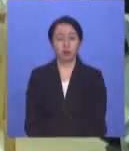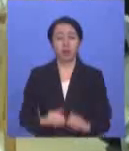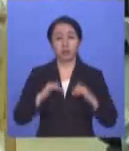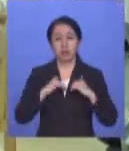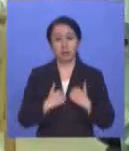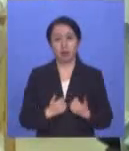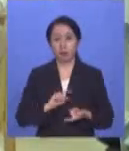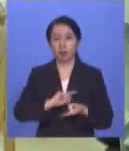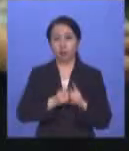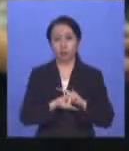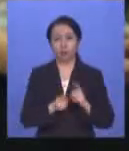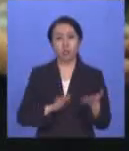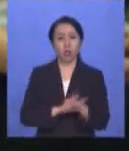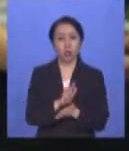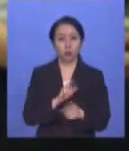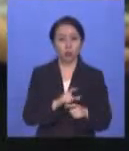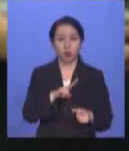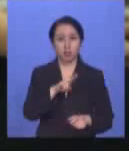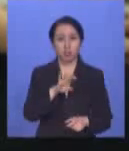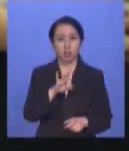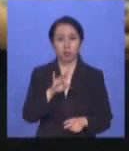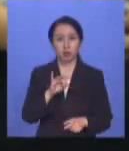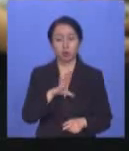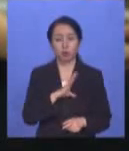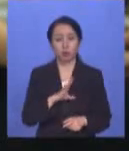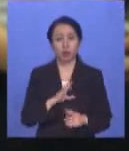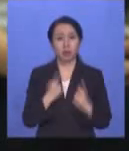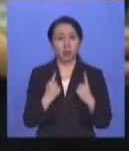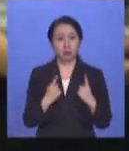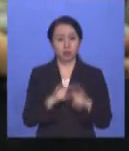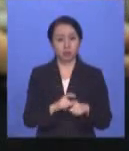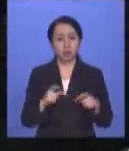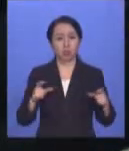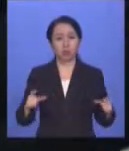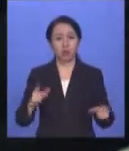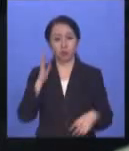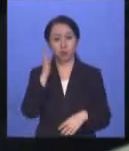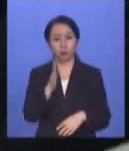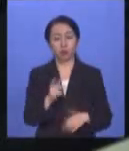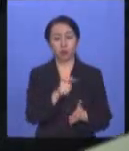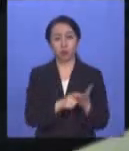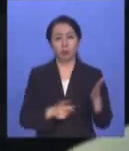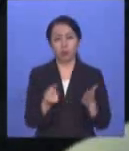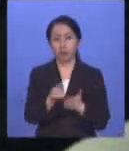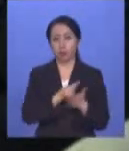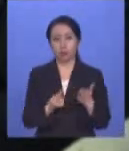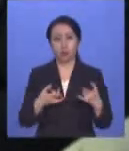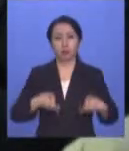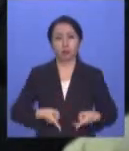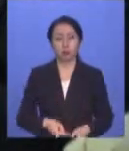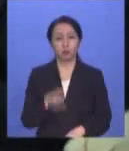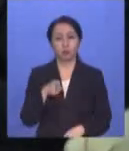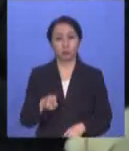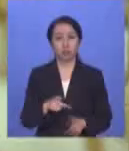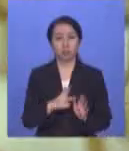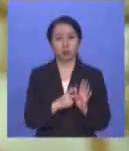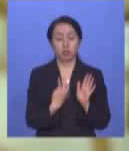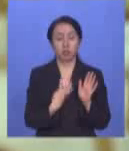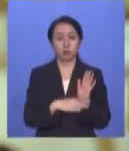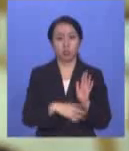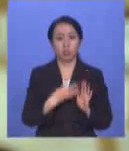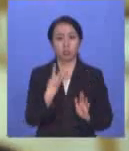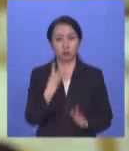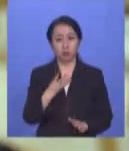Драматург, переводчик, журналист Илья Жансугуров был разносторонним человеком. Будущий поэт и писатель родился в